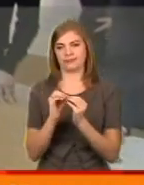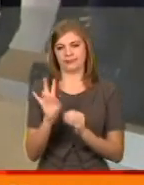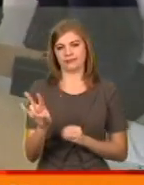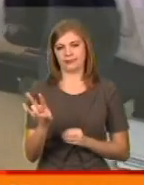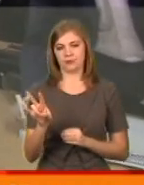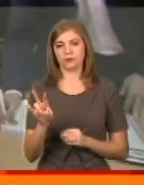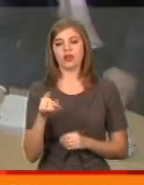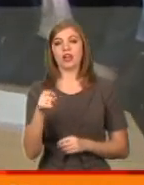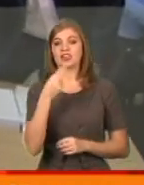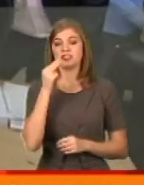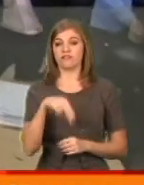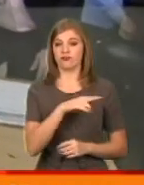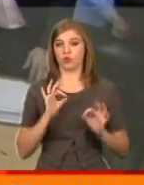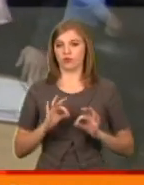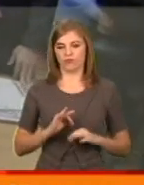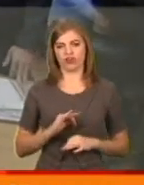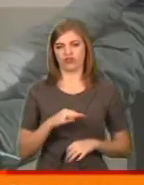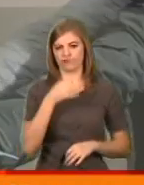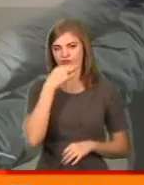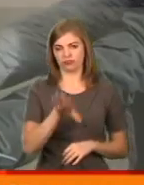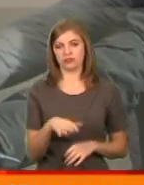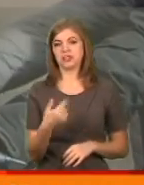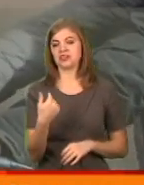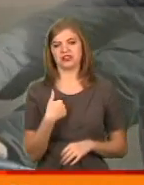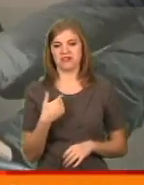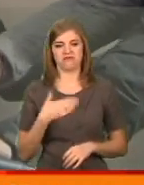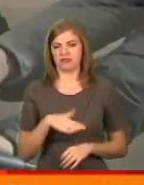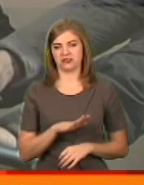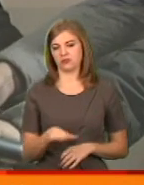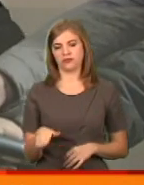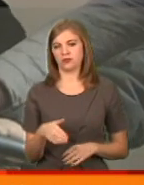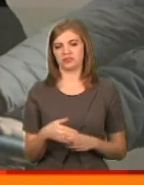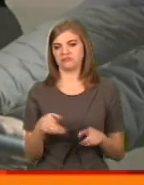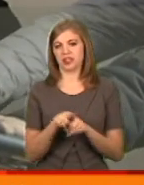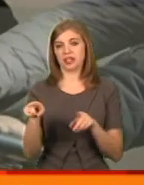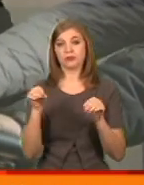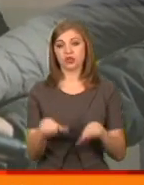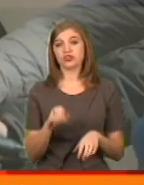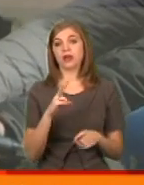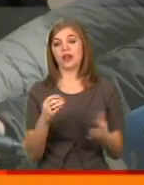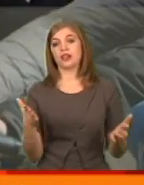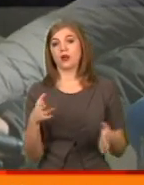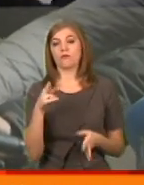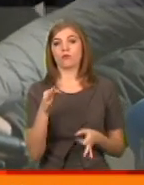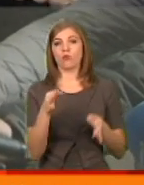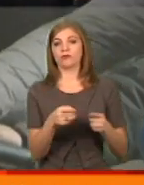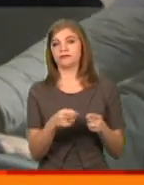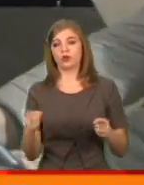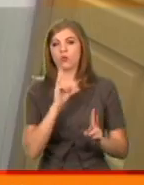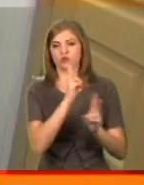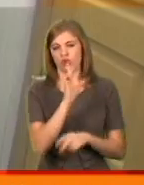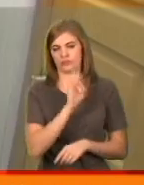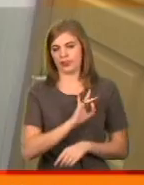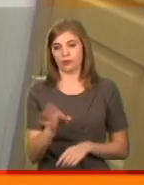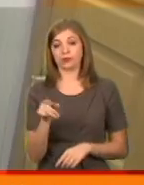силі. Сторона звинувачення цьому не рада. Не задоволені прийнятим рішенням, але процесуально скаржувати ми його не